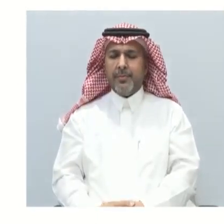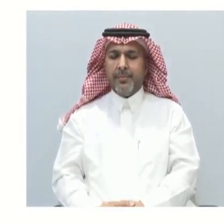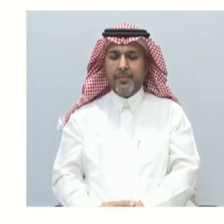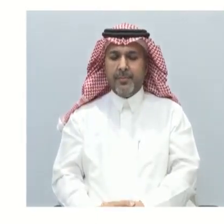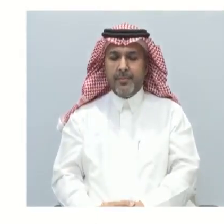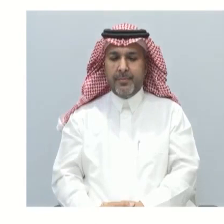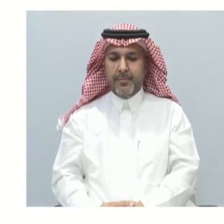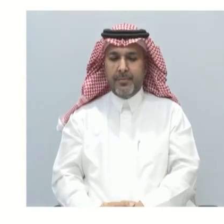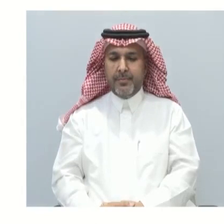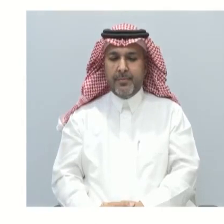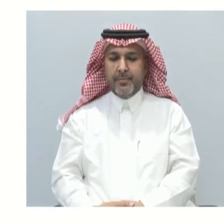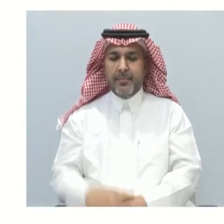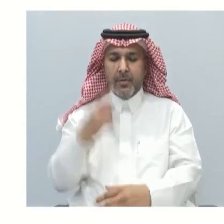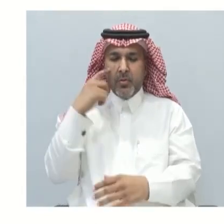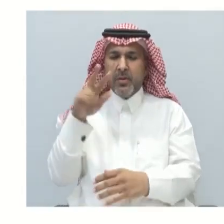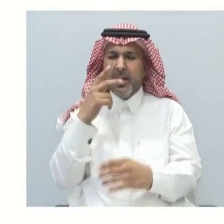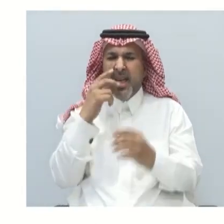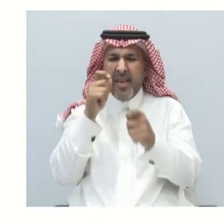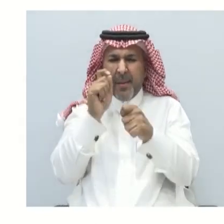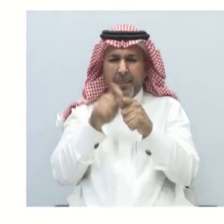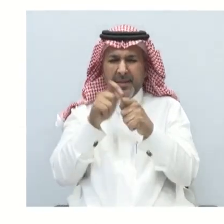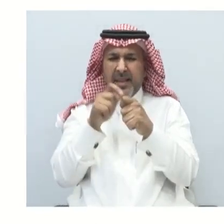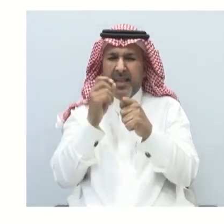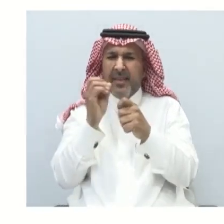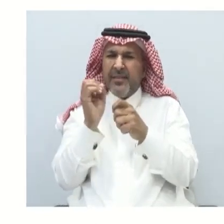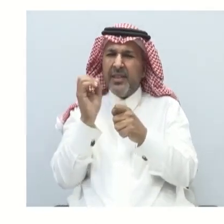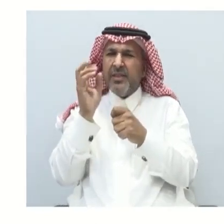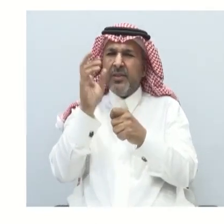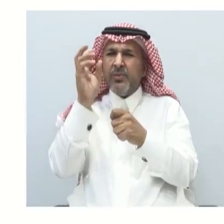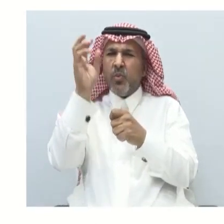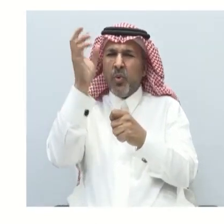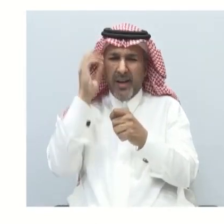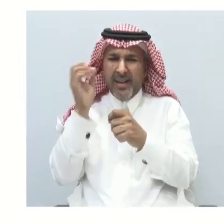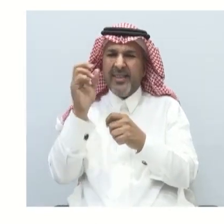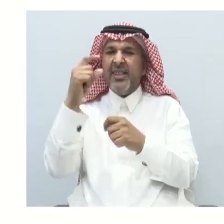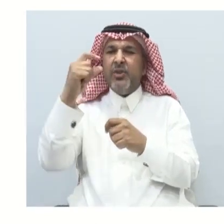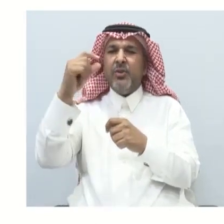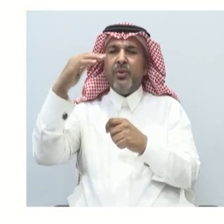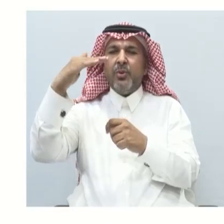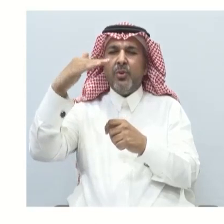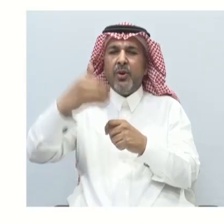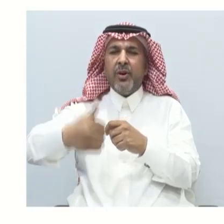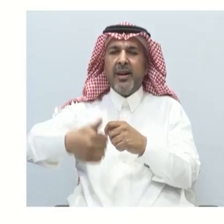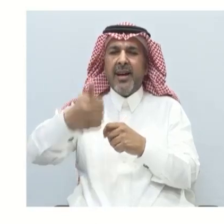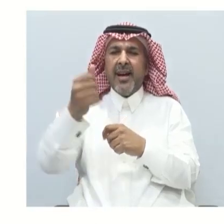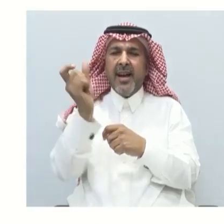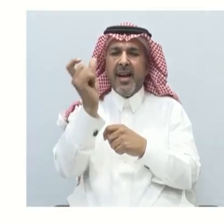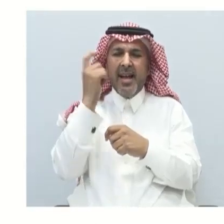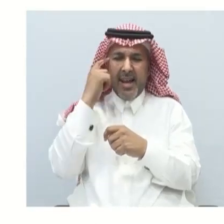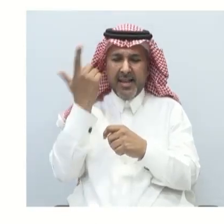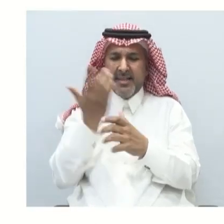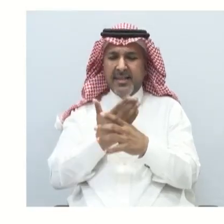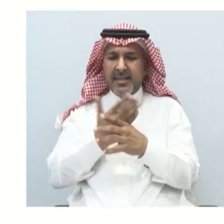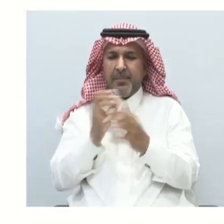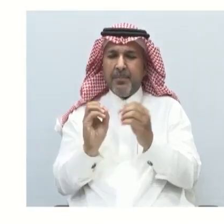ادخنه المصع المصانع طبعا الان وين السبب السبب هل هو انخفاض الانبعاث الكربوني ولا هذا نتيجه هذه